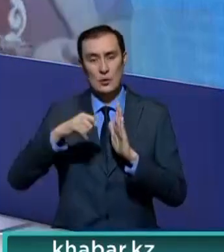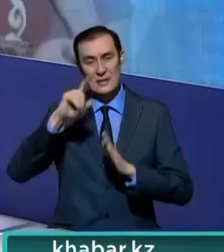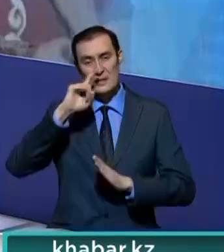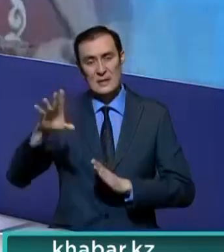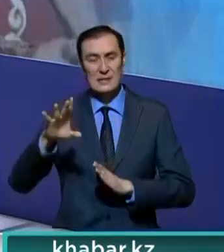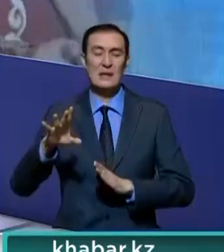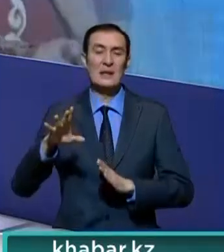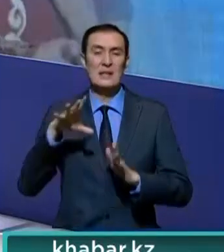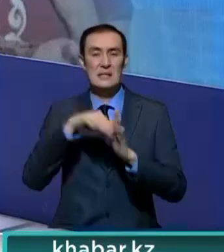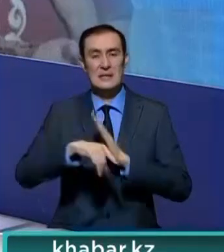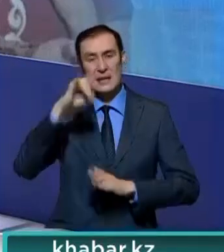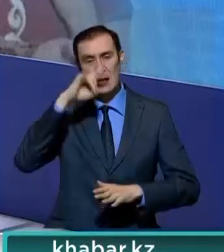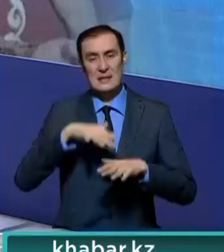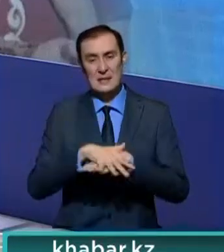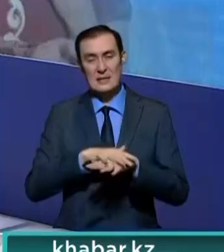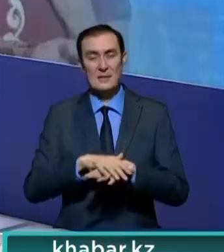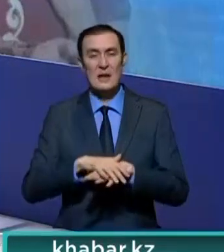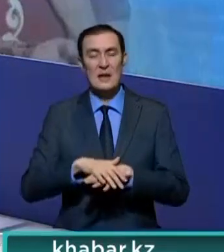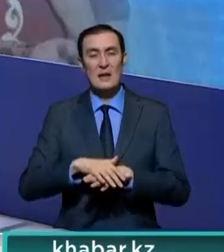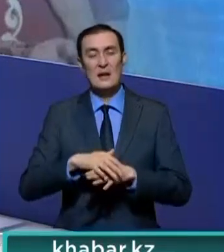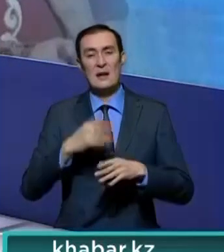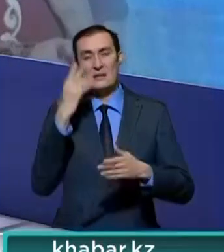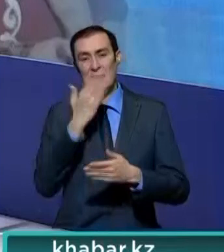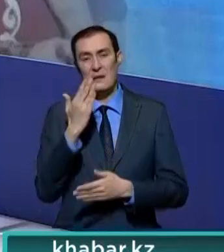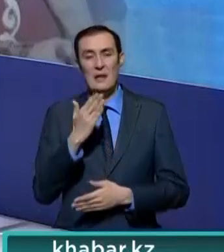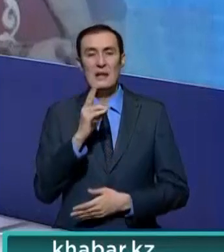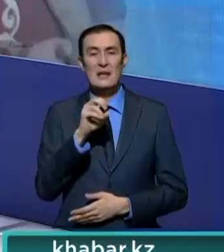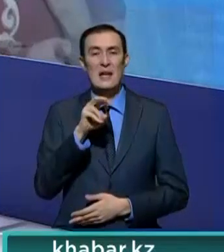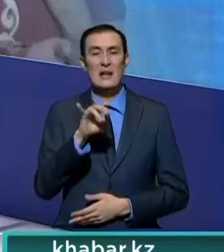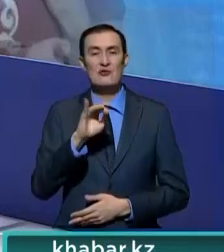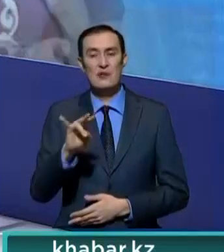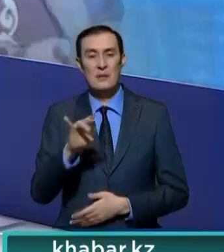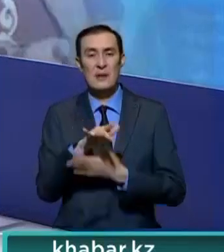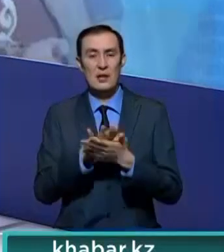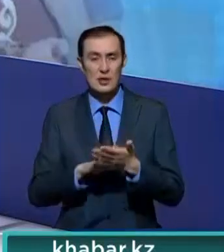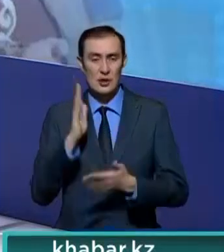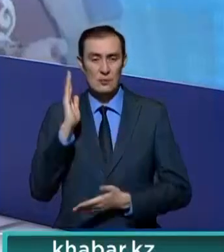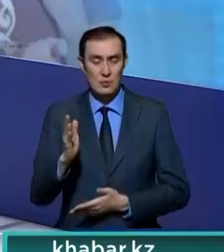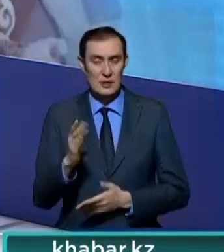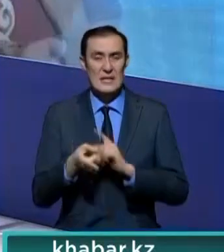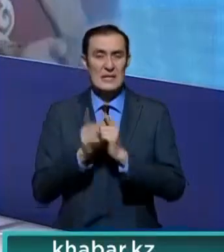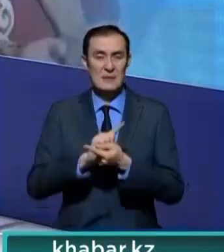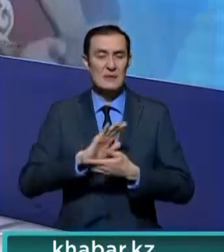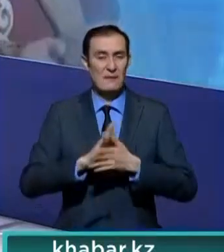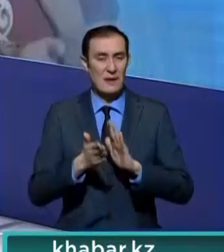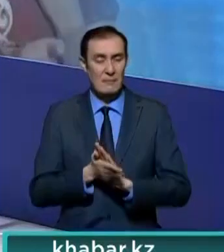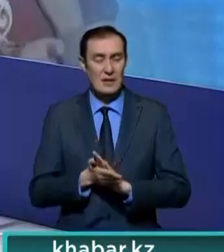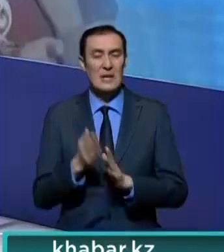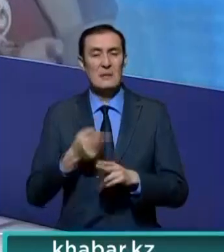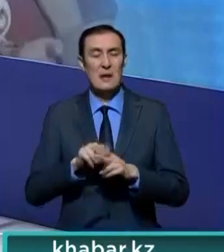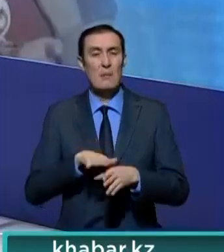и популярный среди казахстанских зрителей телевизионный сериал «Келинжан» получил продолжение. Изменился его формат, теперь